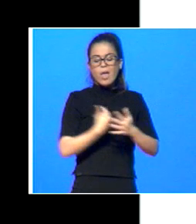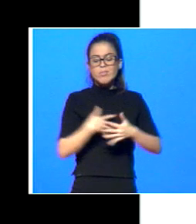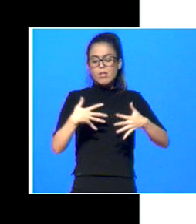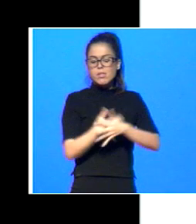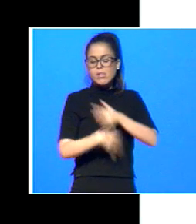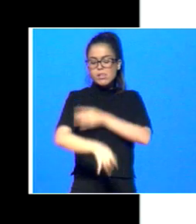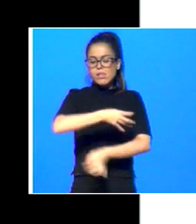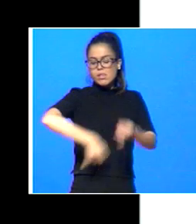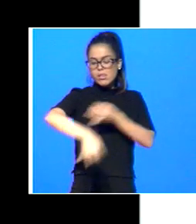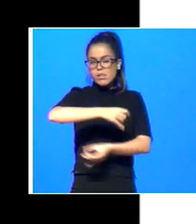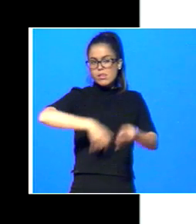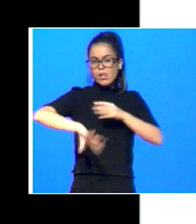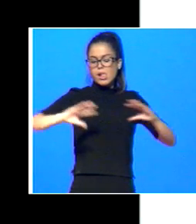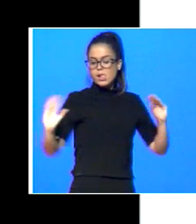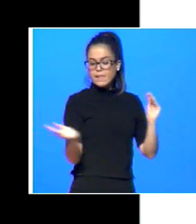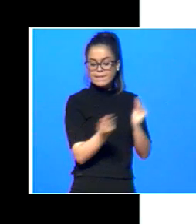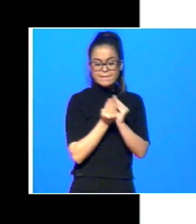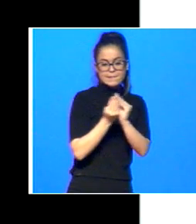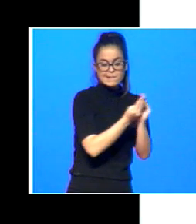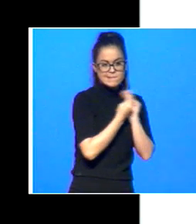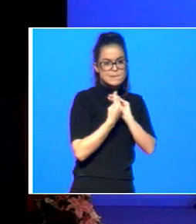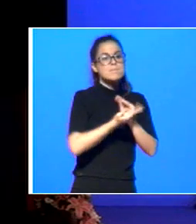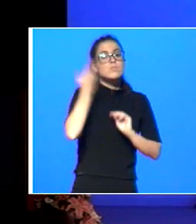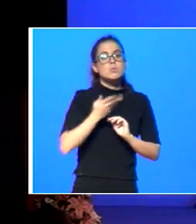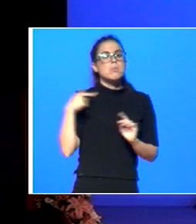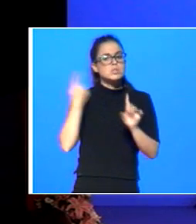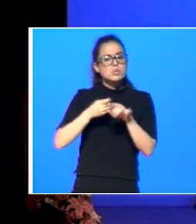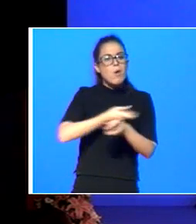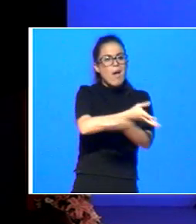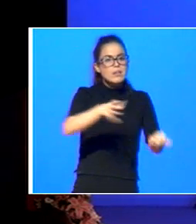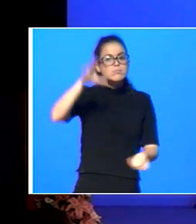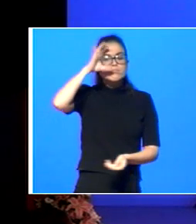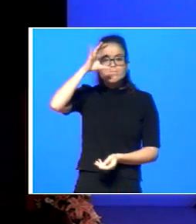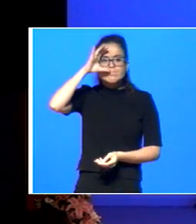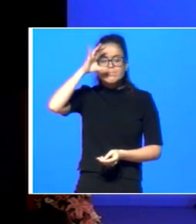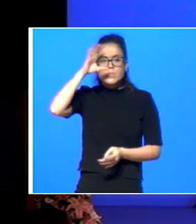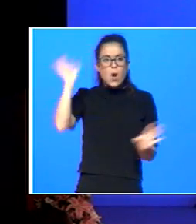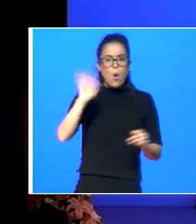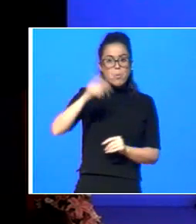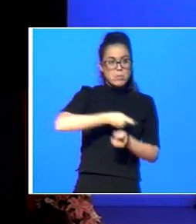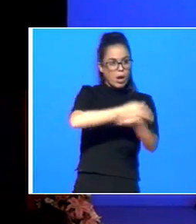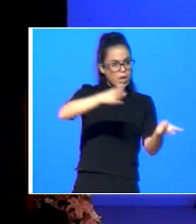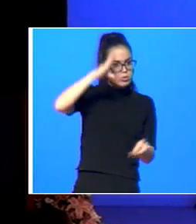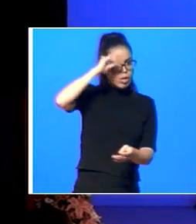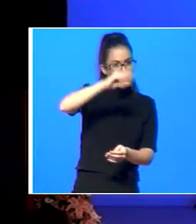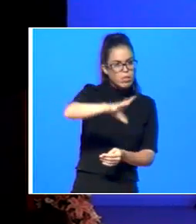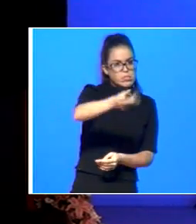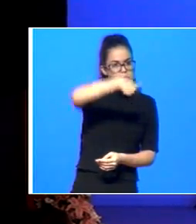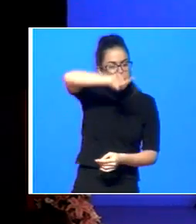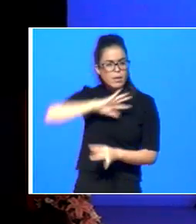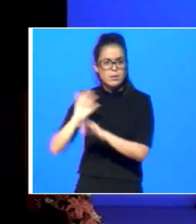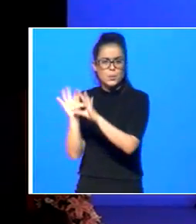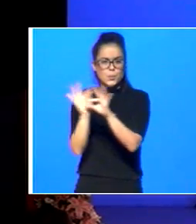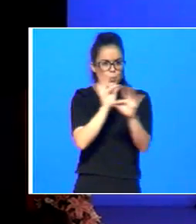dela. Bai euren ahotzak entzuteko, bai euren jakiturisa edo eurak dakiten guztiza hori